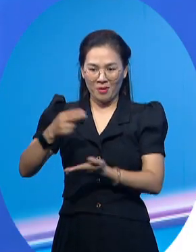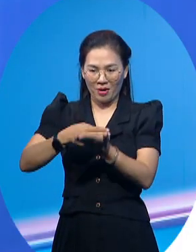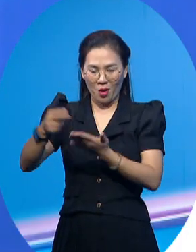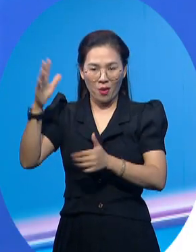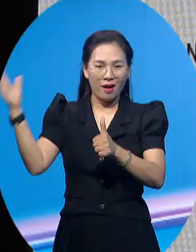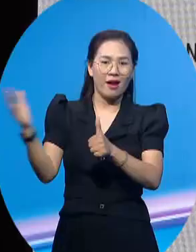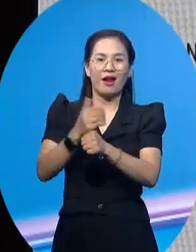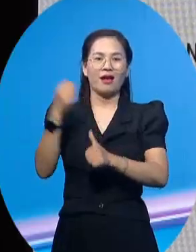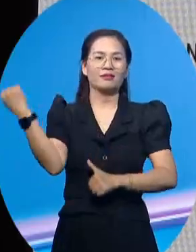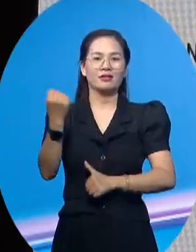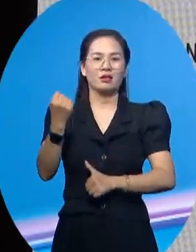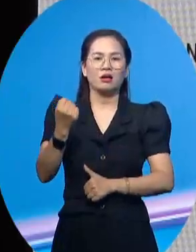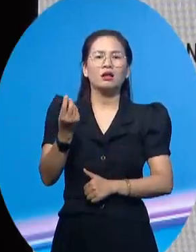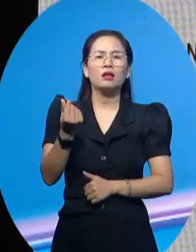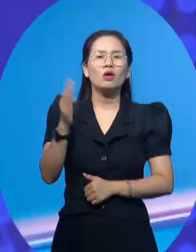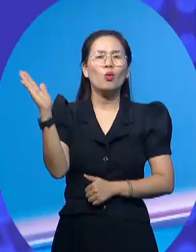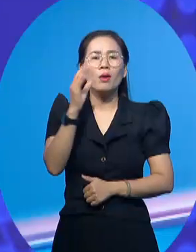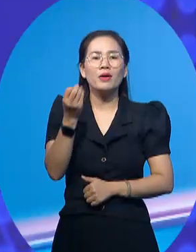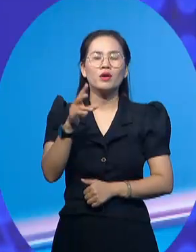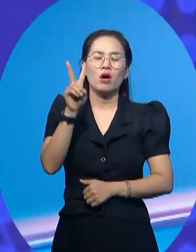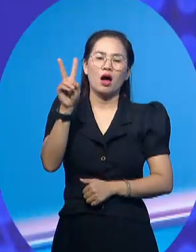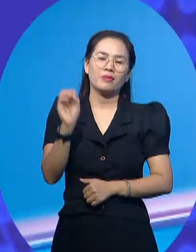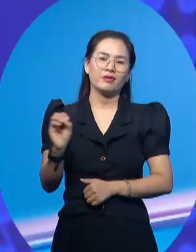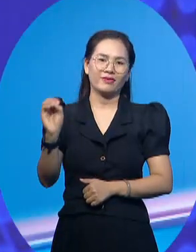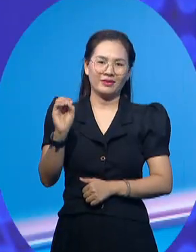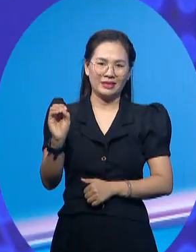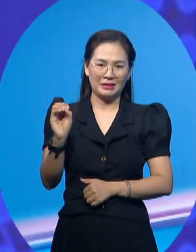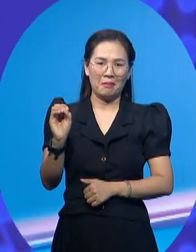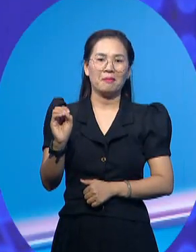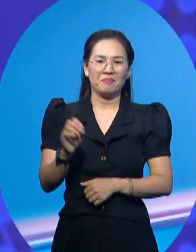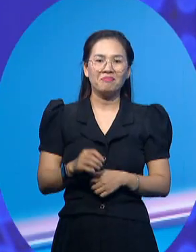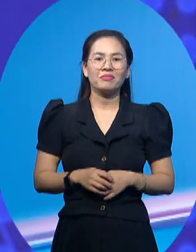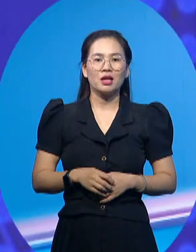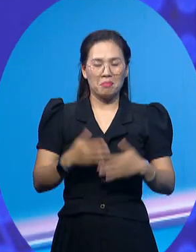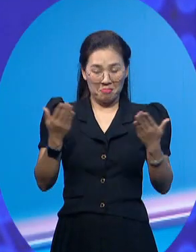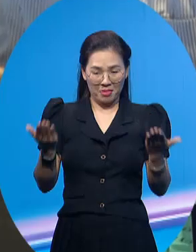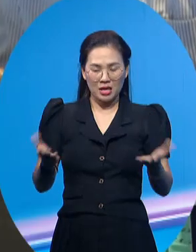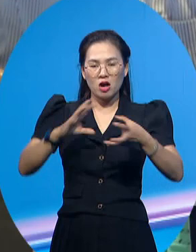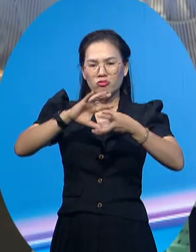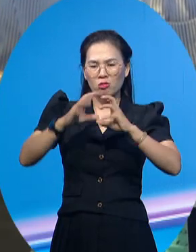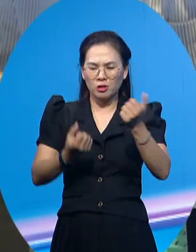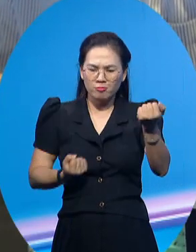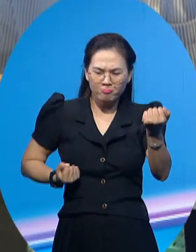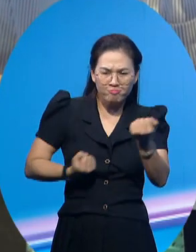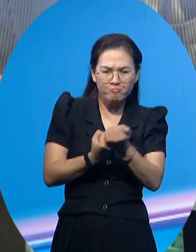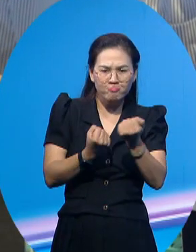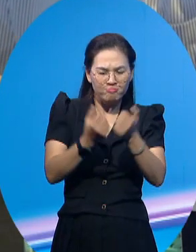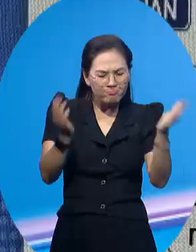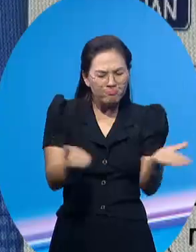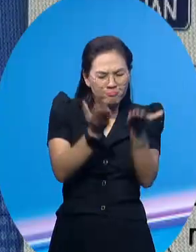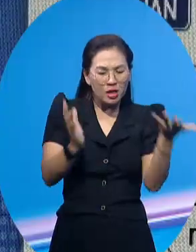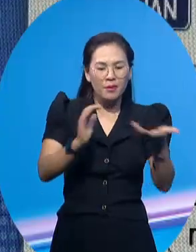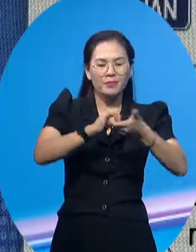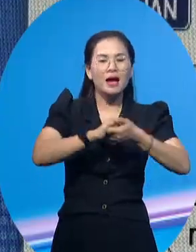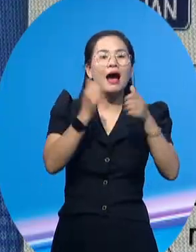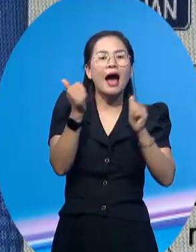đạt hơn 46.000 tỷ đồng, chi trả cổ tức bằng tiền với tỷ lệ 20%. EVN Genco 3 đã đẩy mạnh hợp tác với